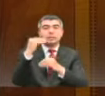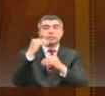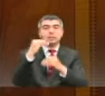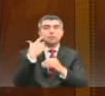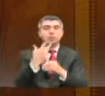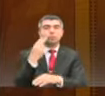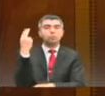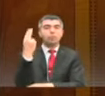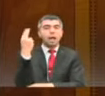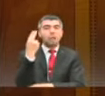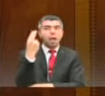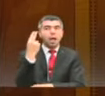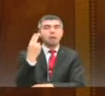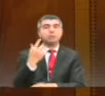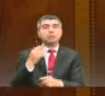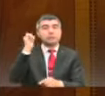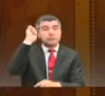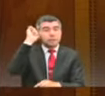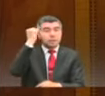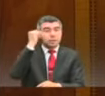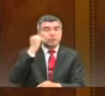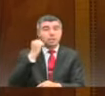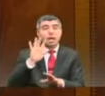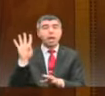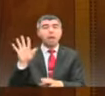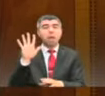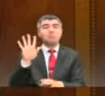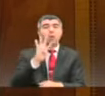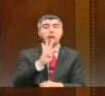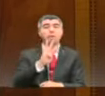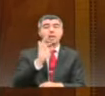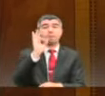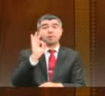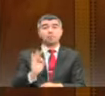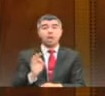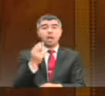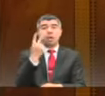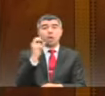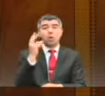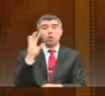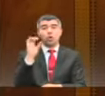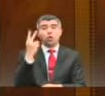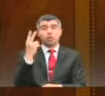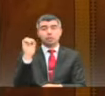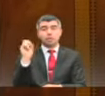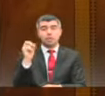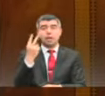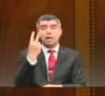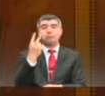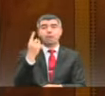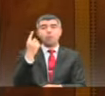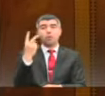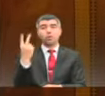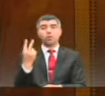بالتعليم العالي الجامعي والمهني إلى 45% سنة 2020-2021 مقابل